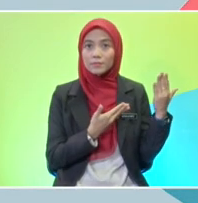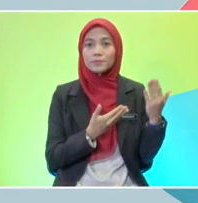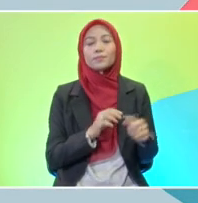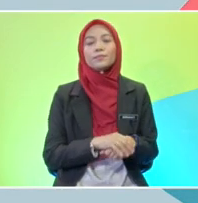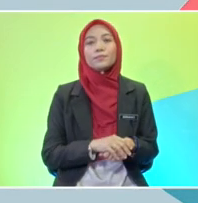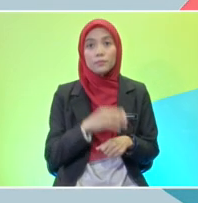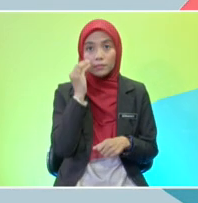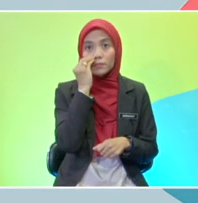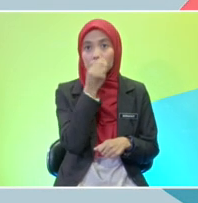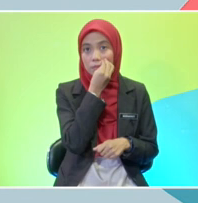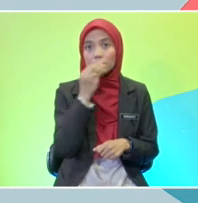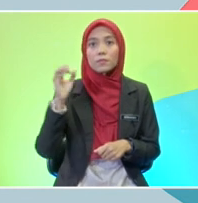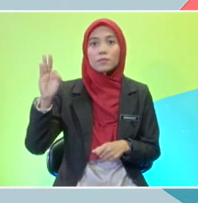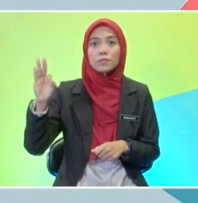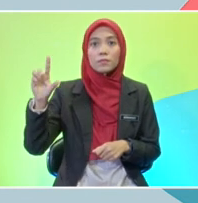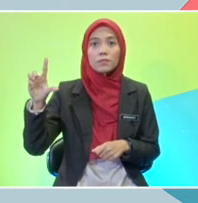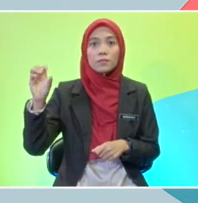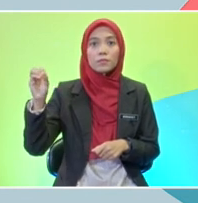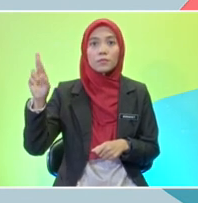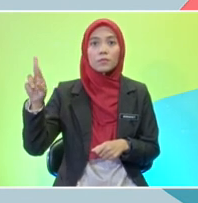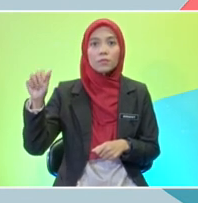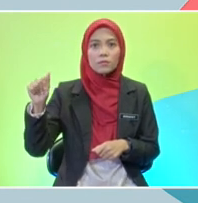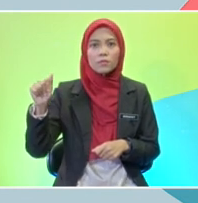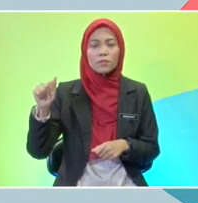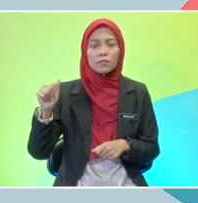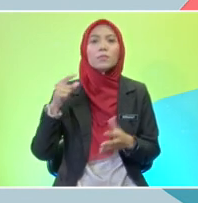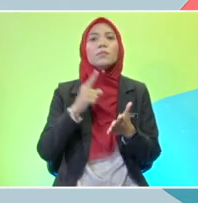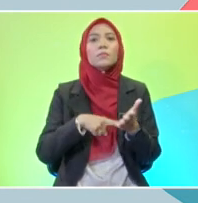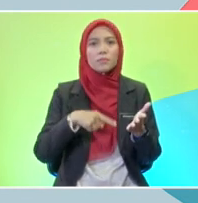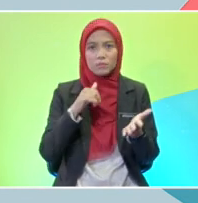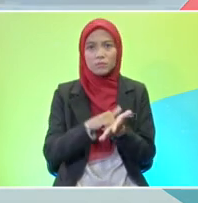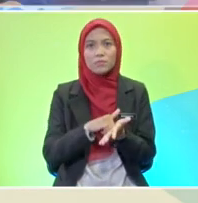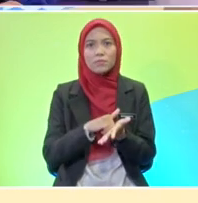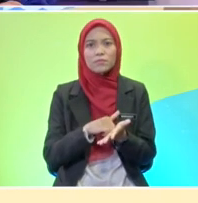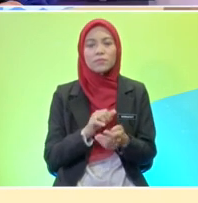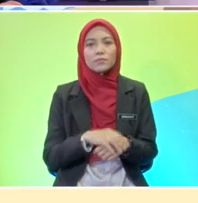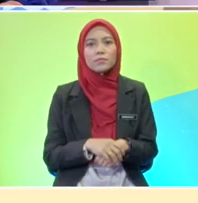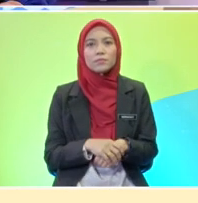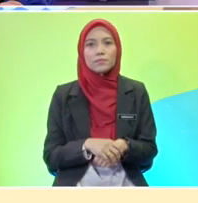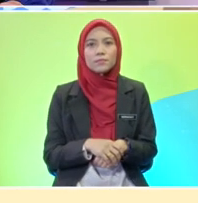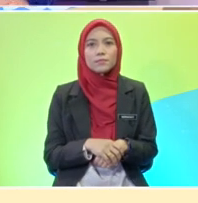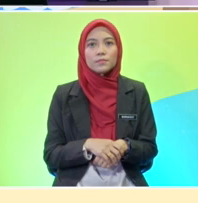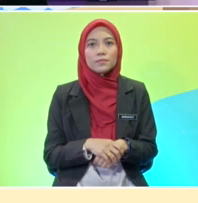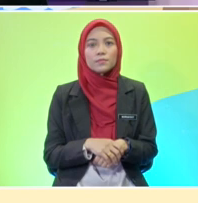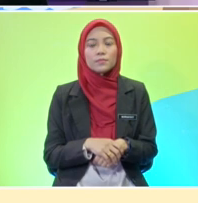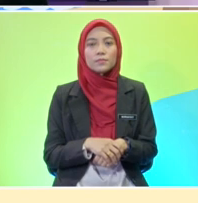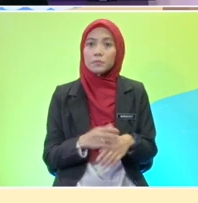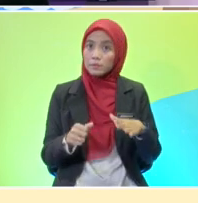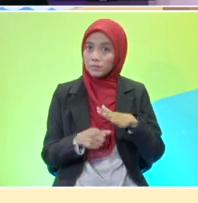apa yang dia tahu mengenai flora kalau flora ini berdasarkan